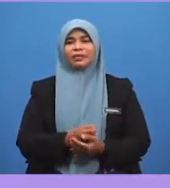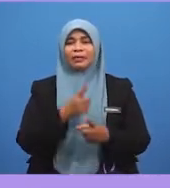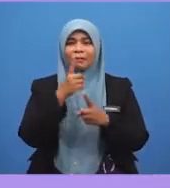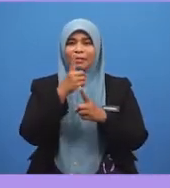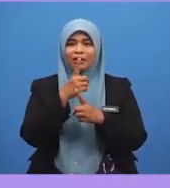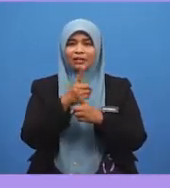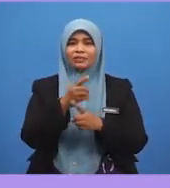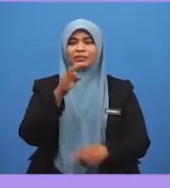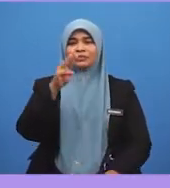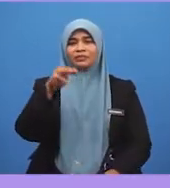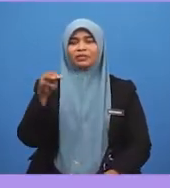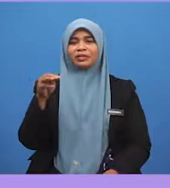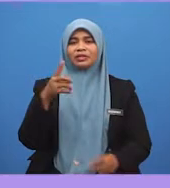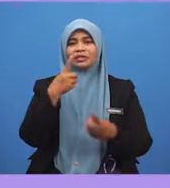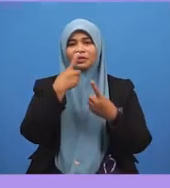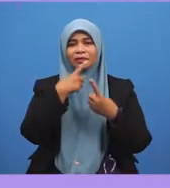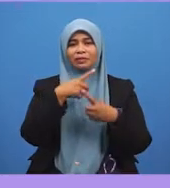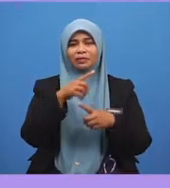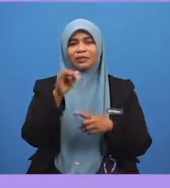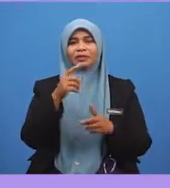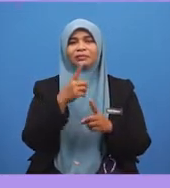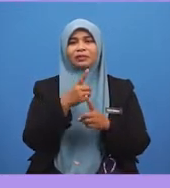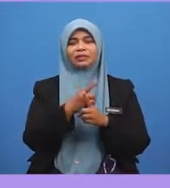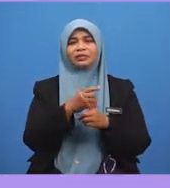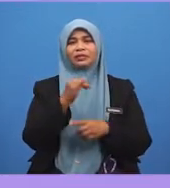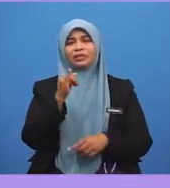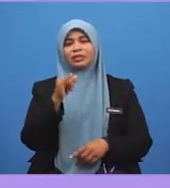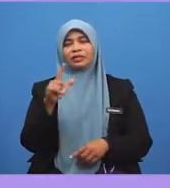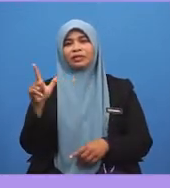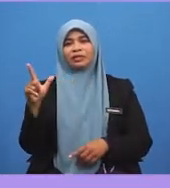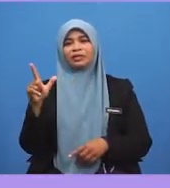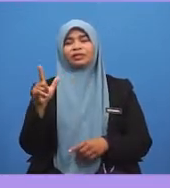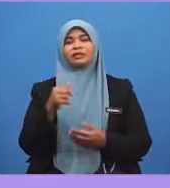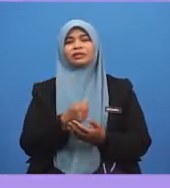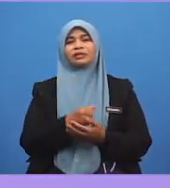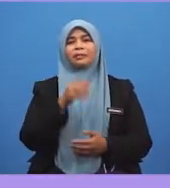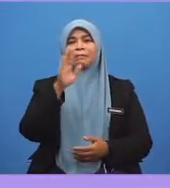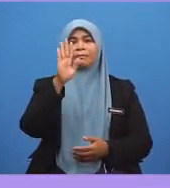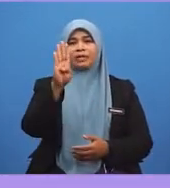Betul murid-murid, jawapan yang tepat bagi soalan tersebut ialah